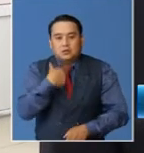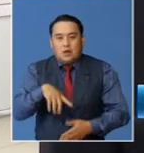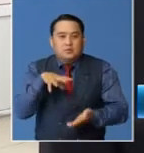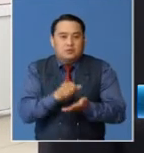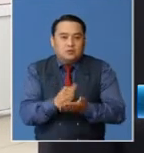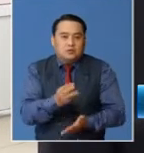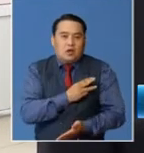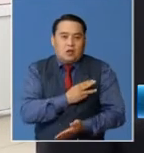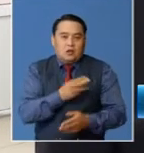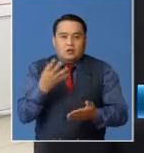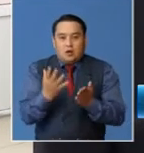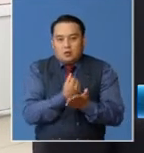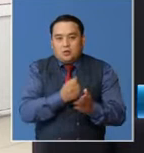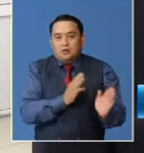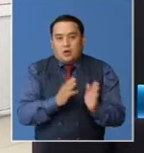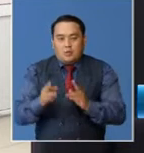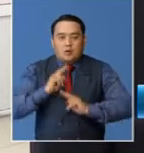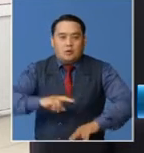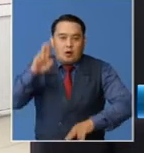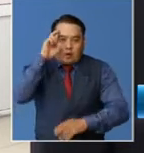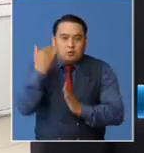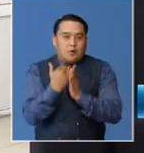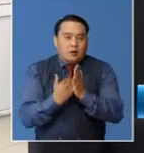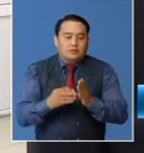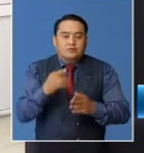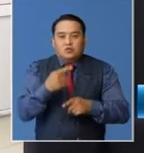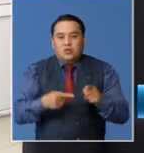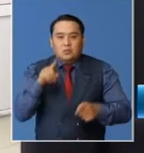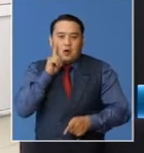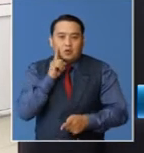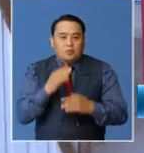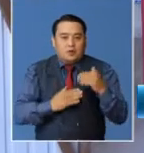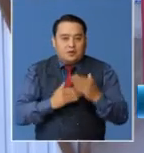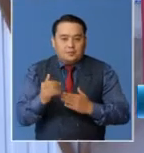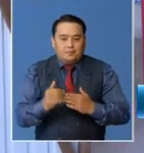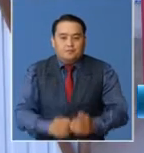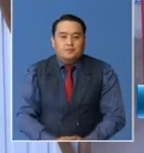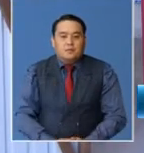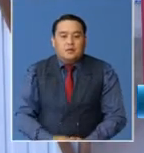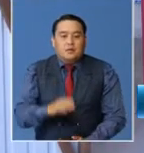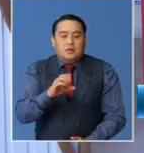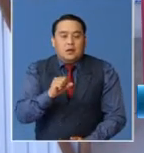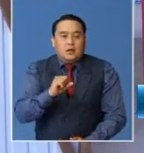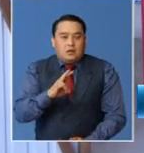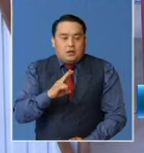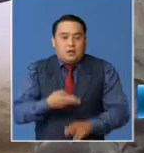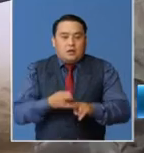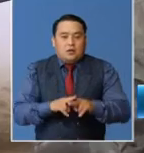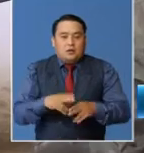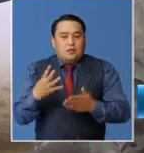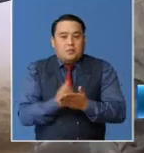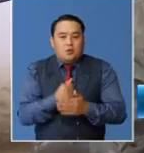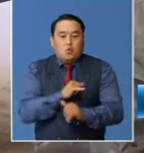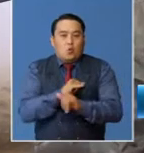занимаюсь с желающими найти стабильную работу в рамках госпрограммы в части молодежной практики. А у Сакена и Сауле Кусмановых не